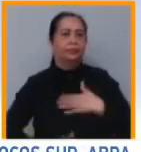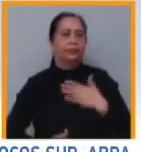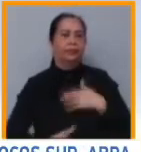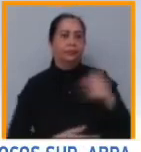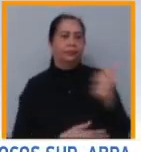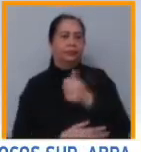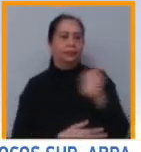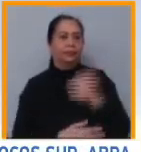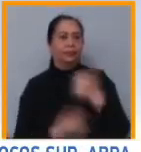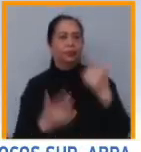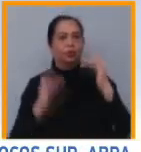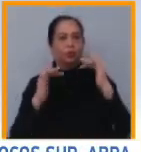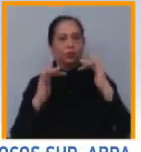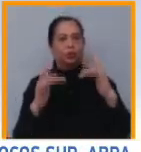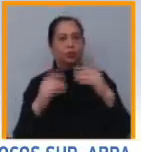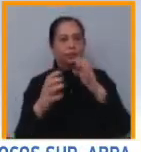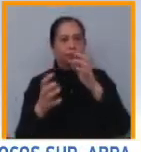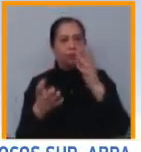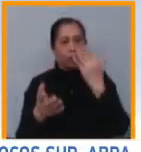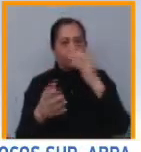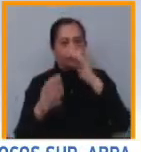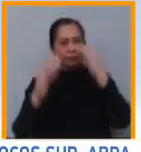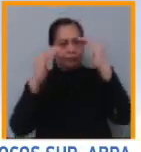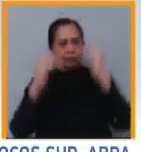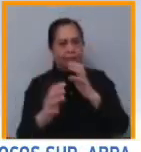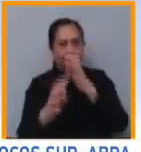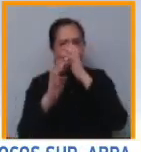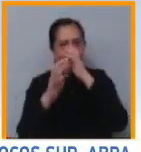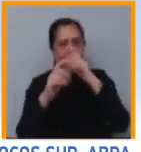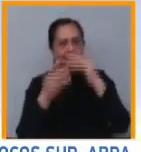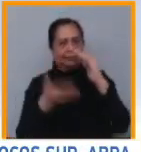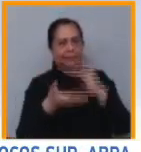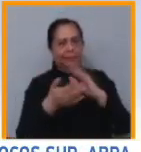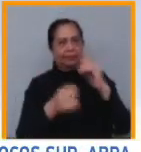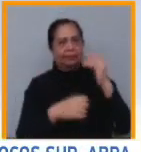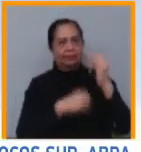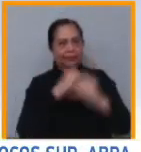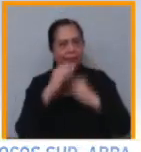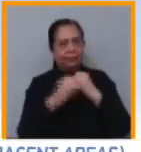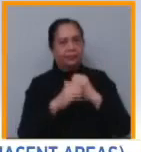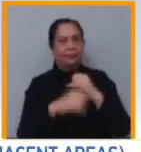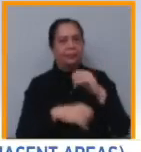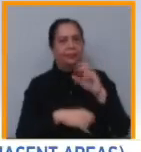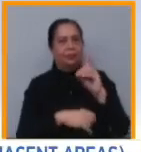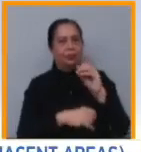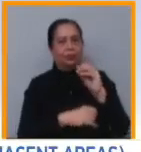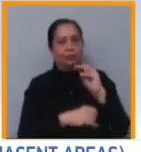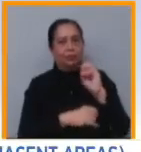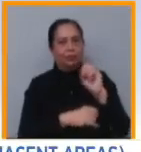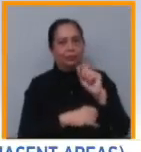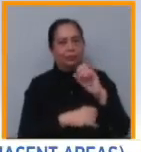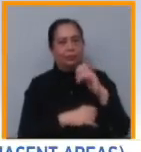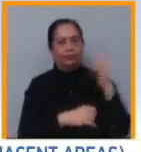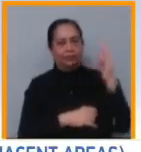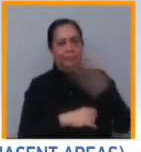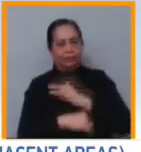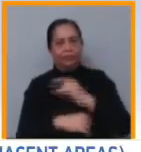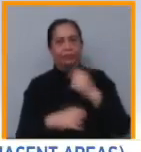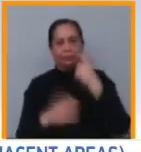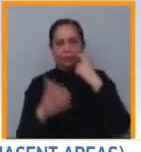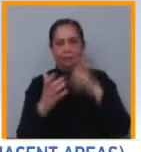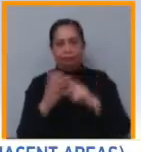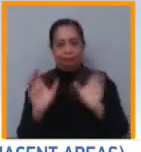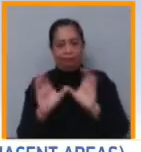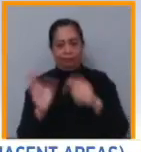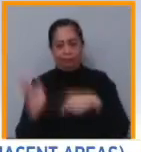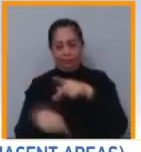ng travel restrictions sa mga international at domestic flight. Nadagdagan din ang mga bansa na kumikilala sa ating vaccine certificate. At